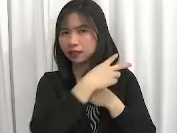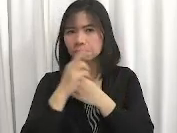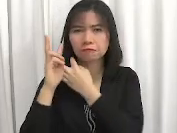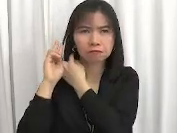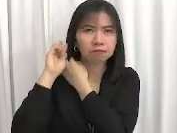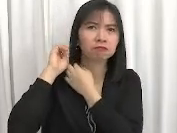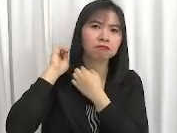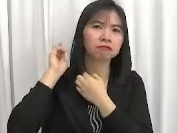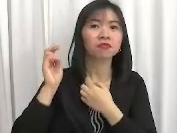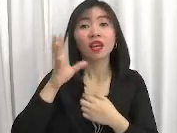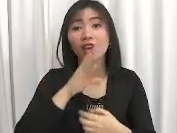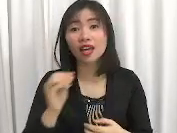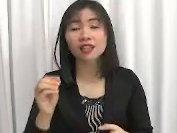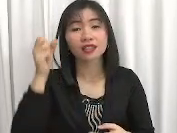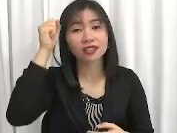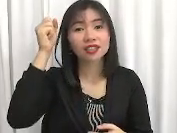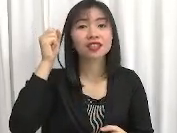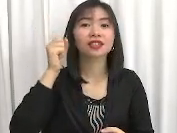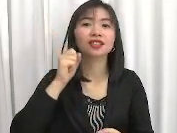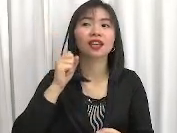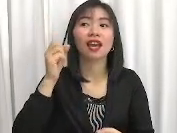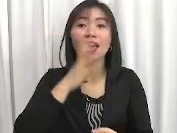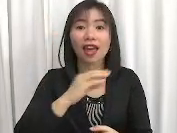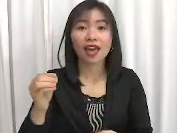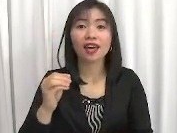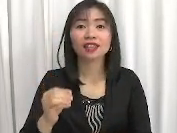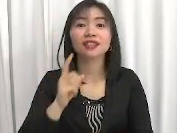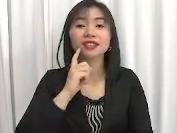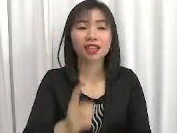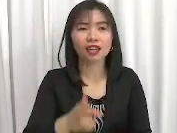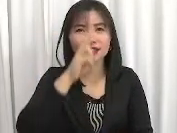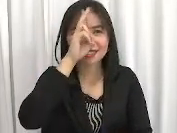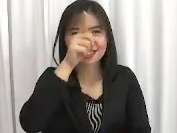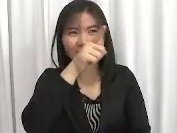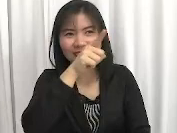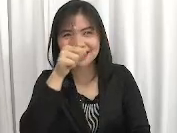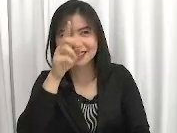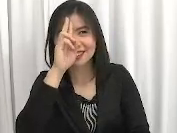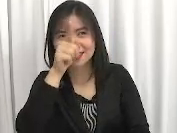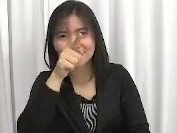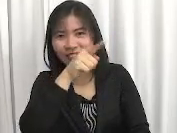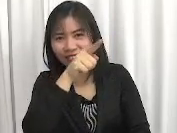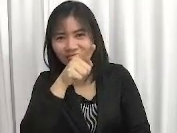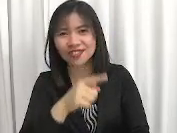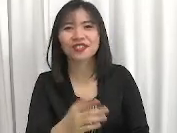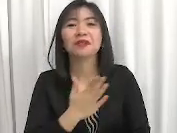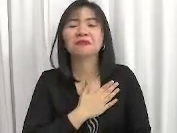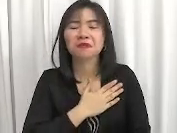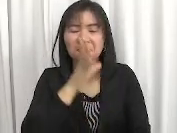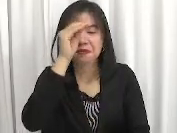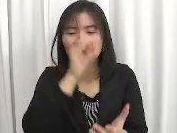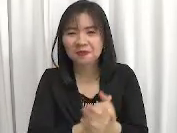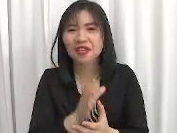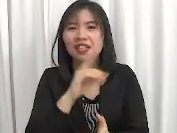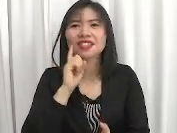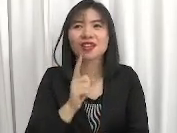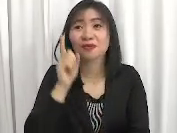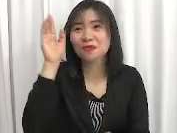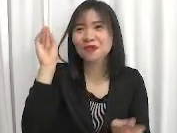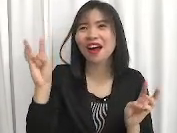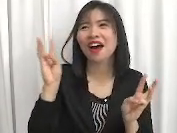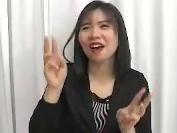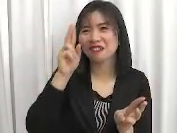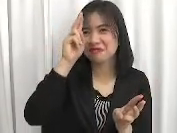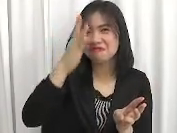sabihan na pogi every day to boost his ego. Di ba? Tama yan. Ay, ang pogi ng asawa ko, lalo